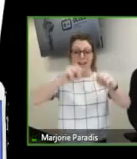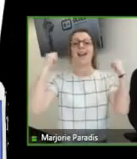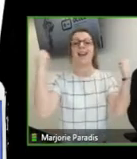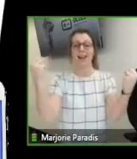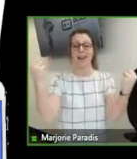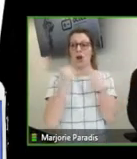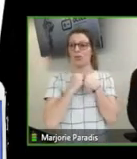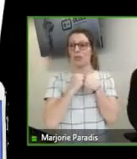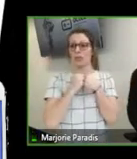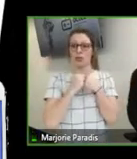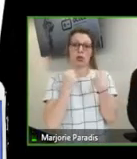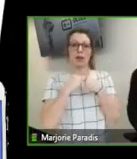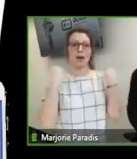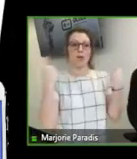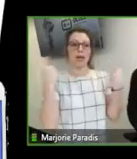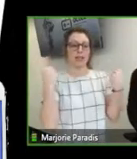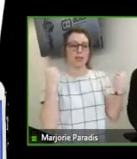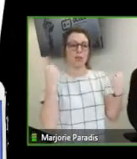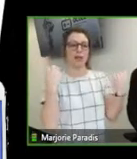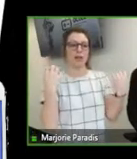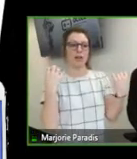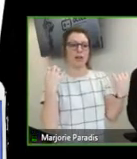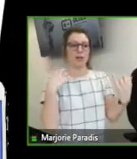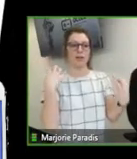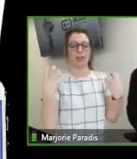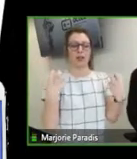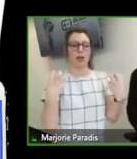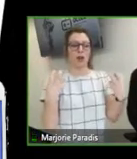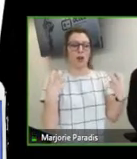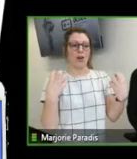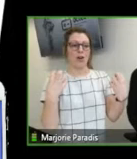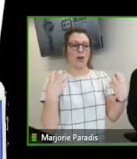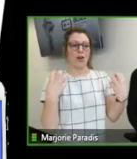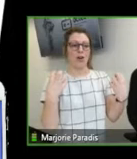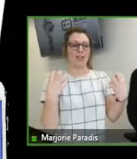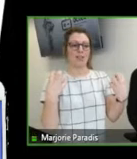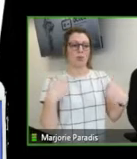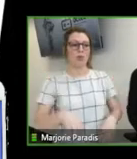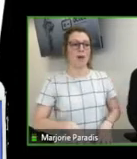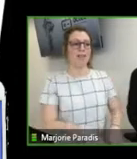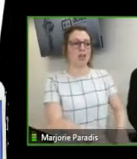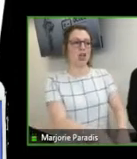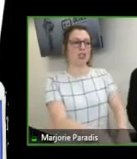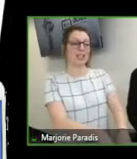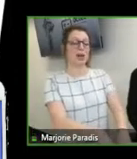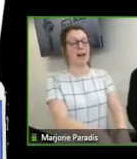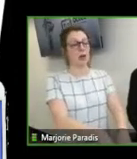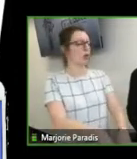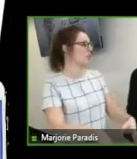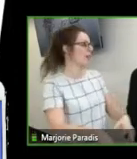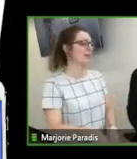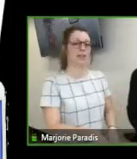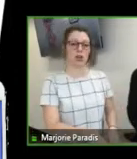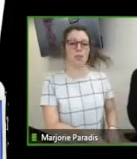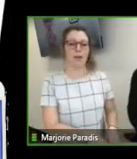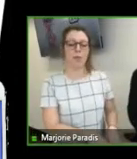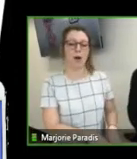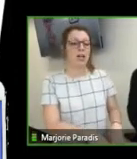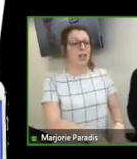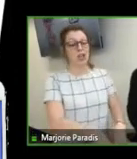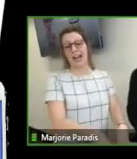amplifier justement la polarisation, puis le fait que des mouvements idéologiques, malheureusement, tels